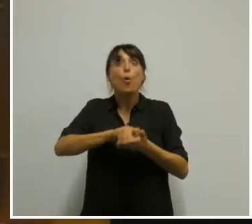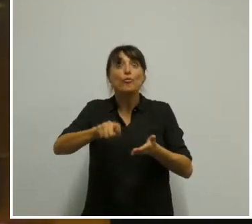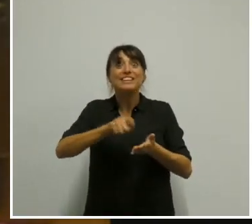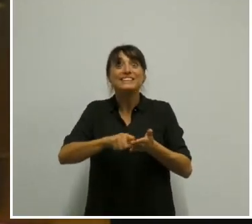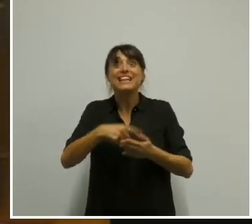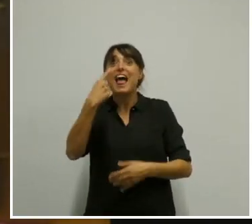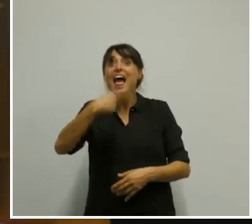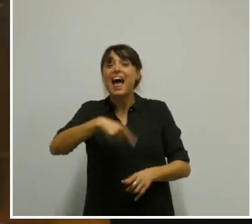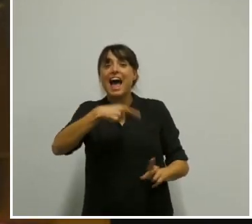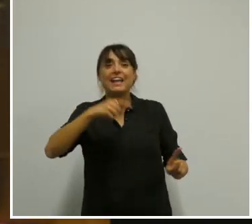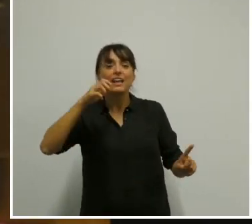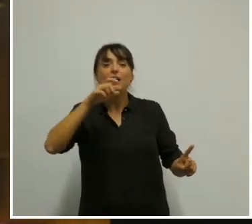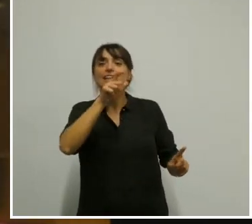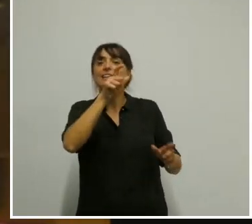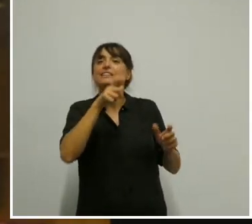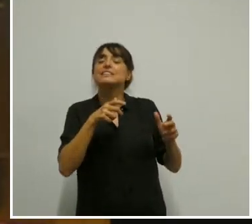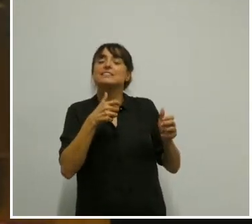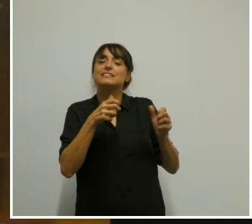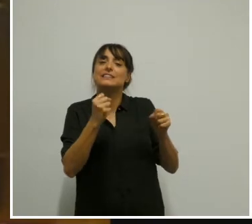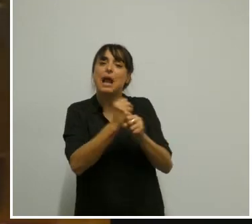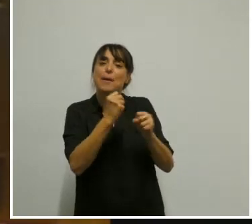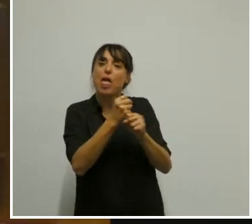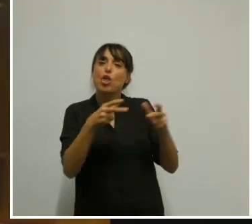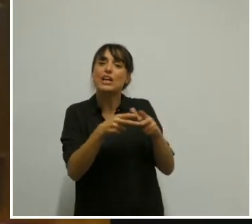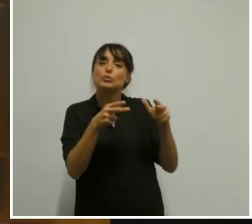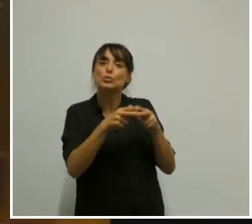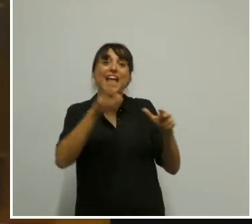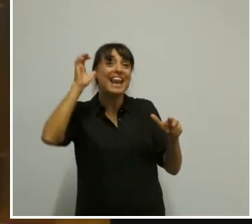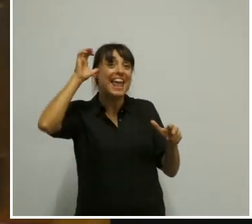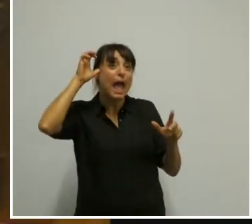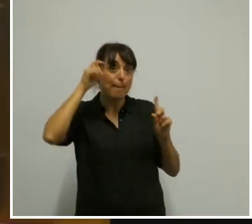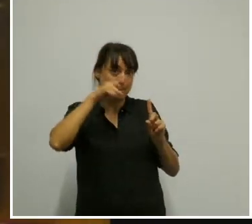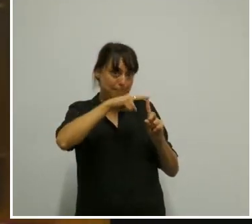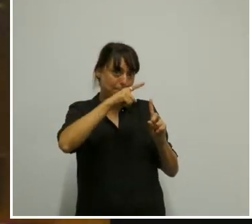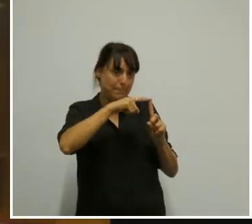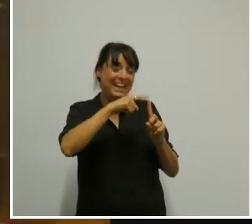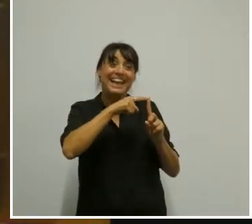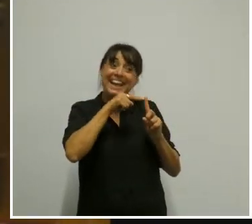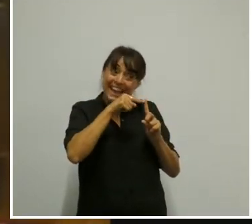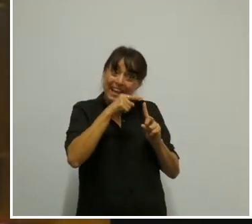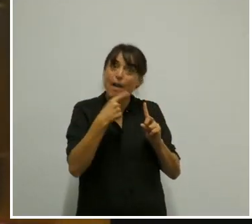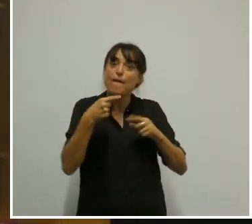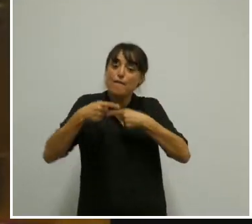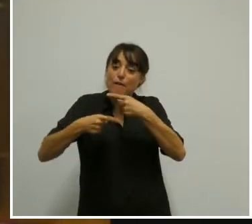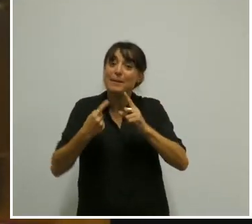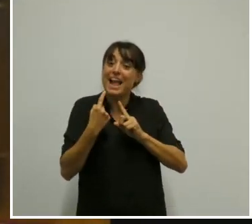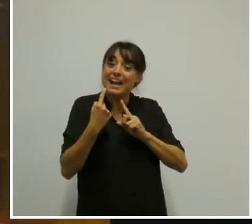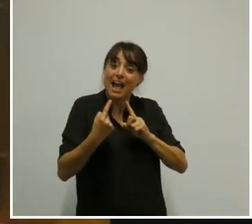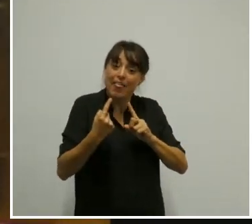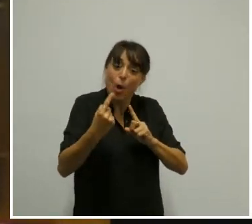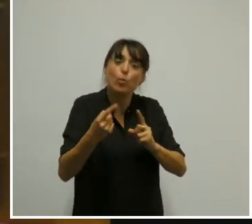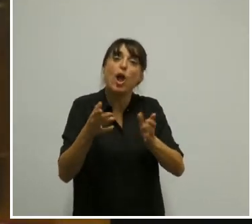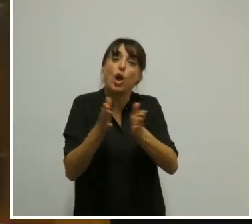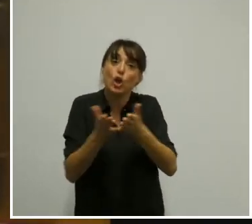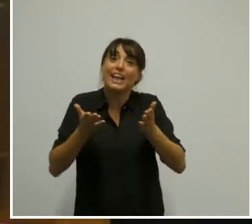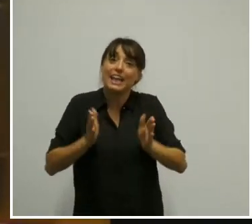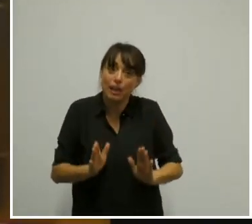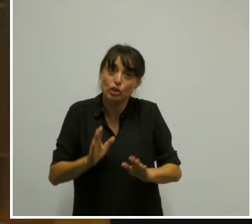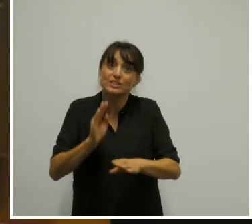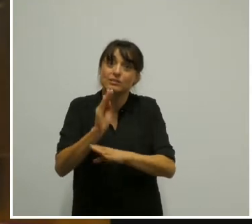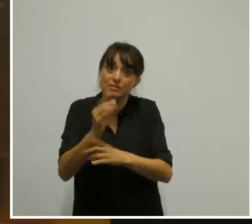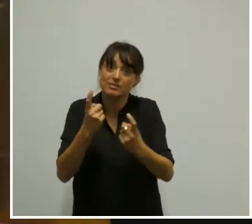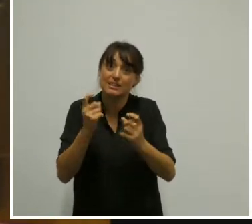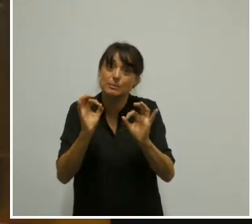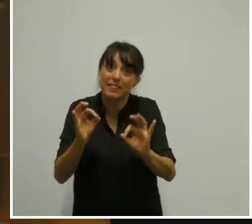del Servei Educatiu, que atén família per família, li explica quins centres hi ha reserva de places, quantes n'hi ha, i